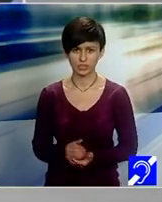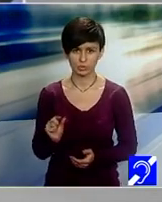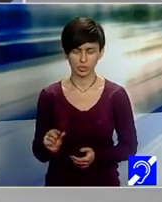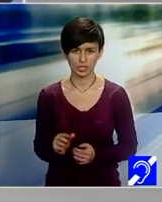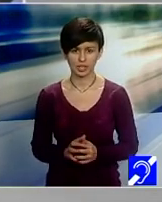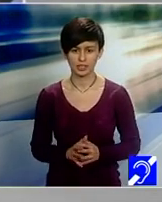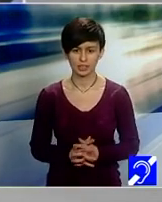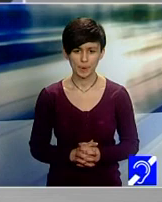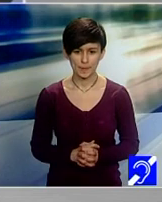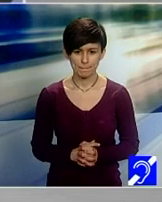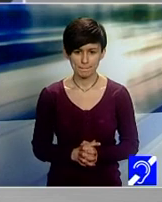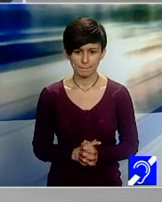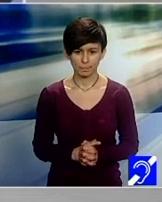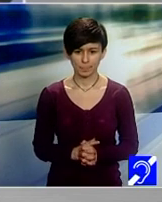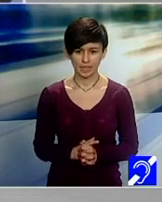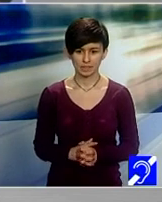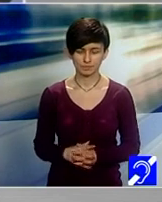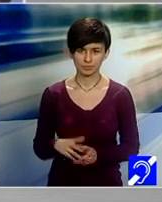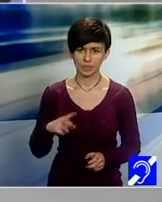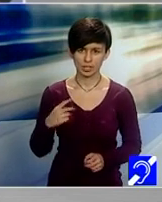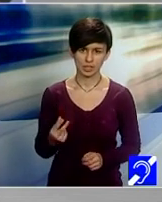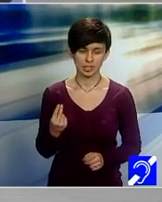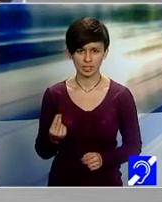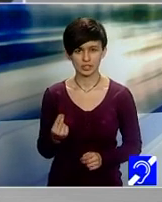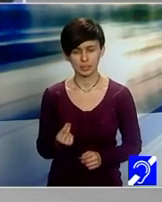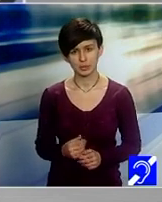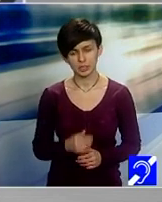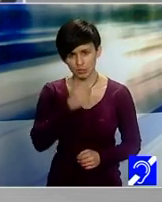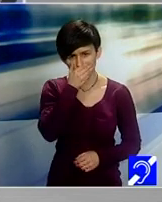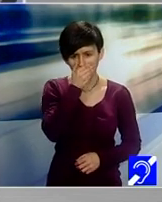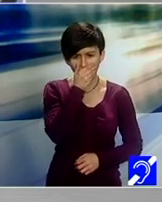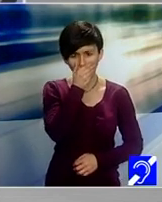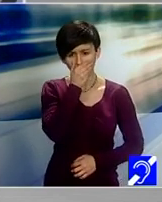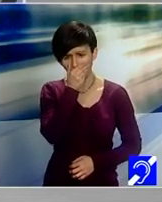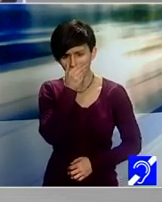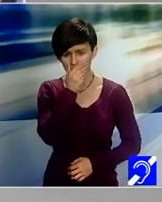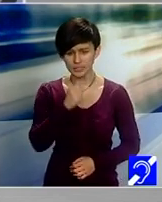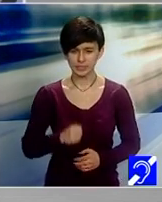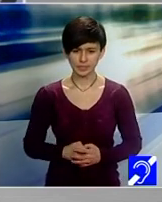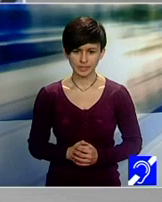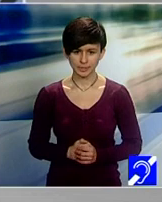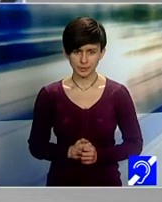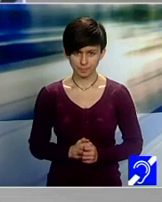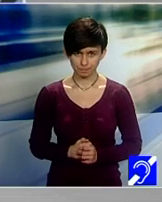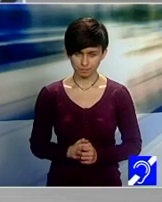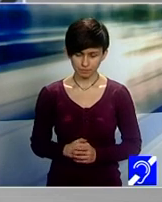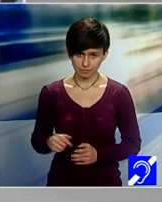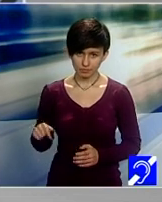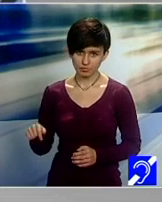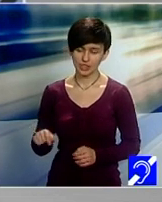înțelegem. E foarte bine să avem celeritate în acest gen de cauze. Doar că aceste